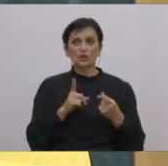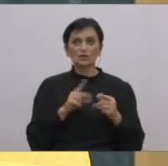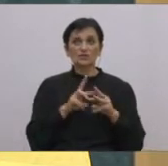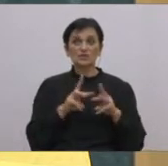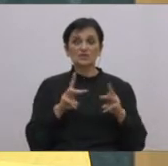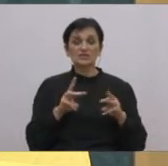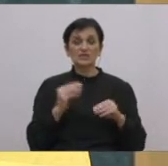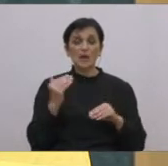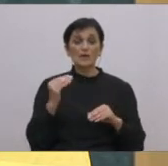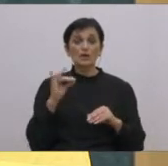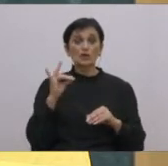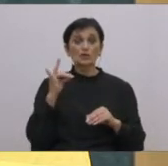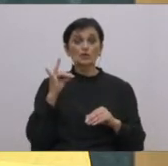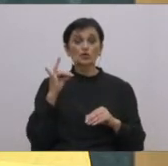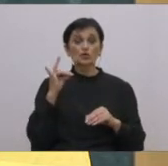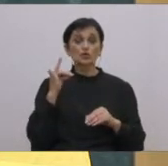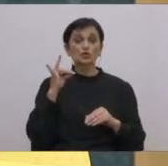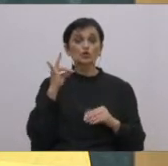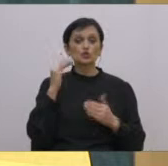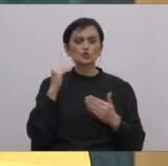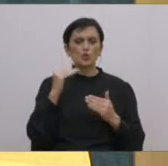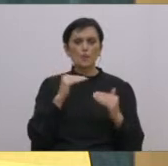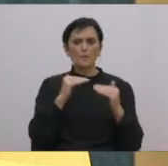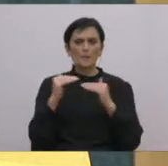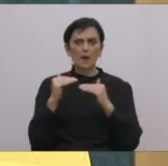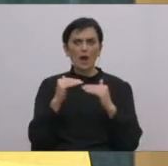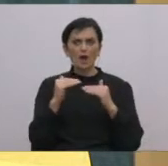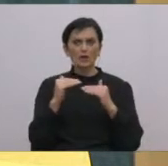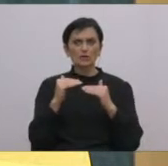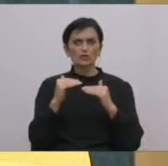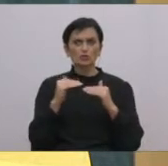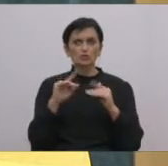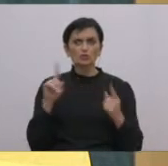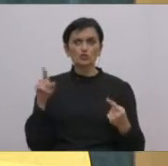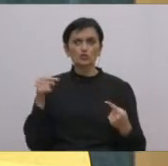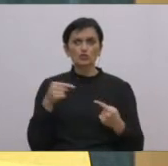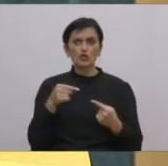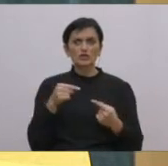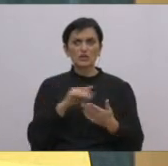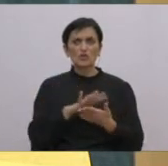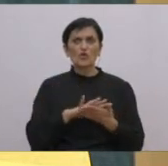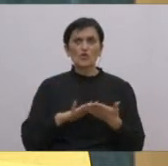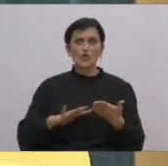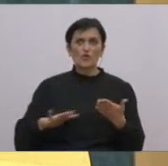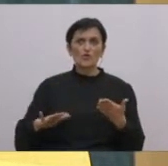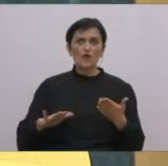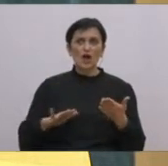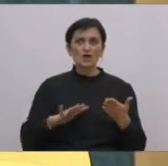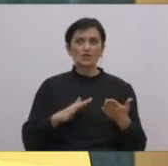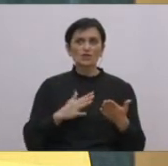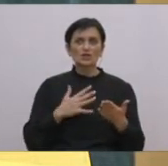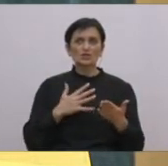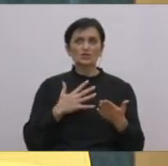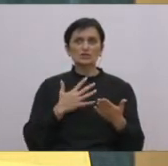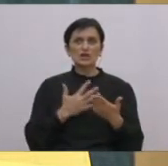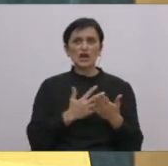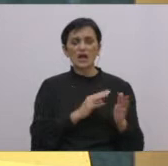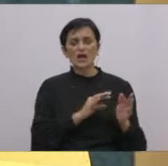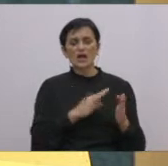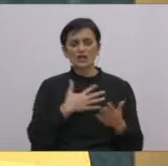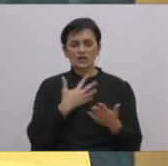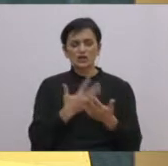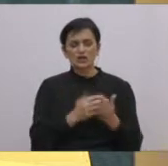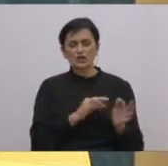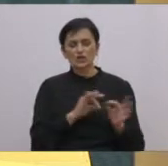სამინისტროს ისტორიაში ისტორიული მაქსიმუმი. Შესაბამისად ვაგრძელებთ ინტენსიურ მუშაობას იმისთვის, რომ